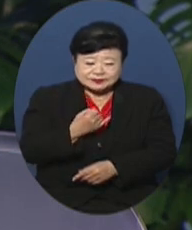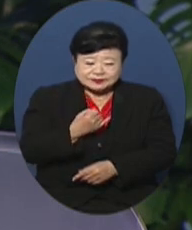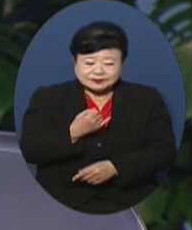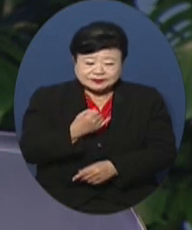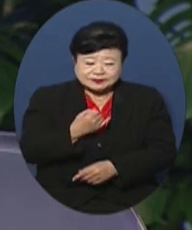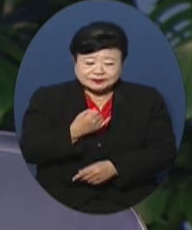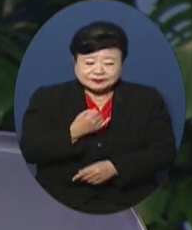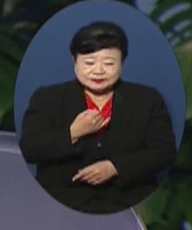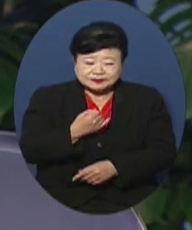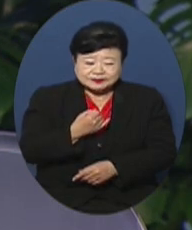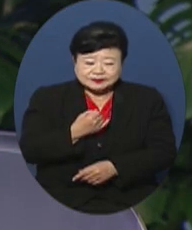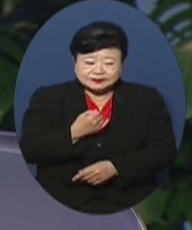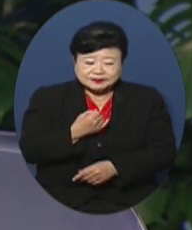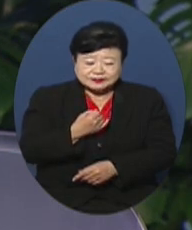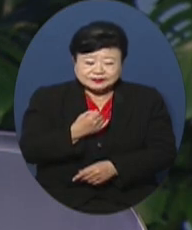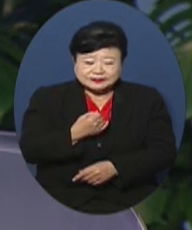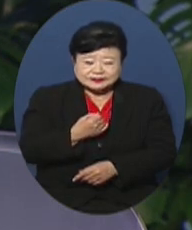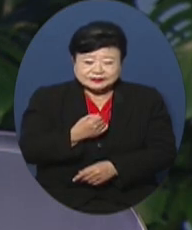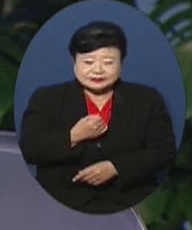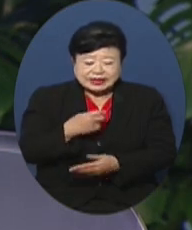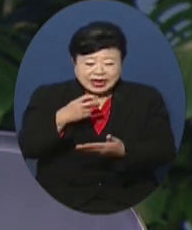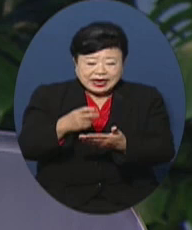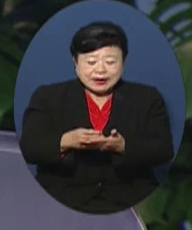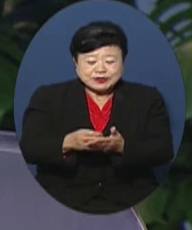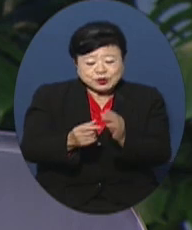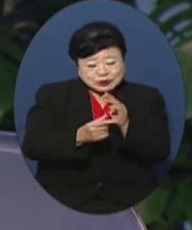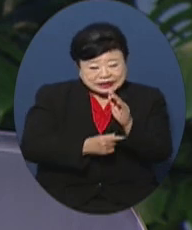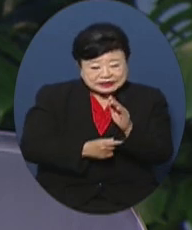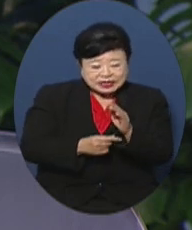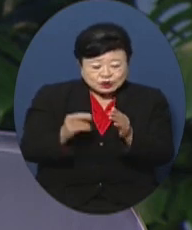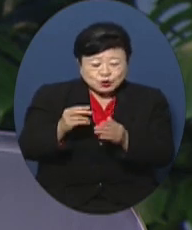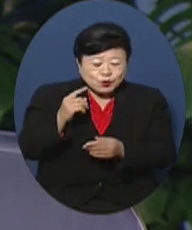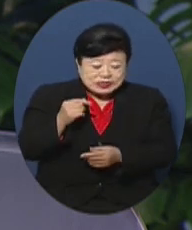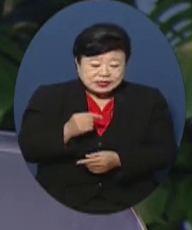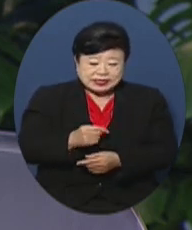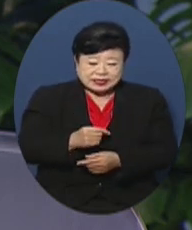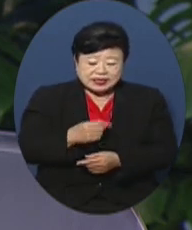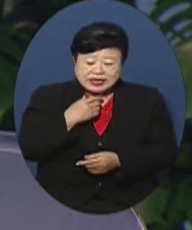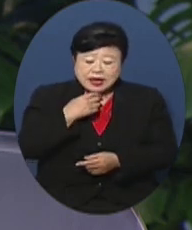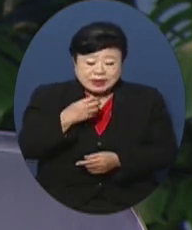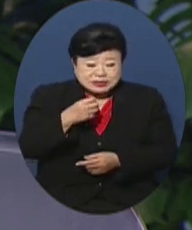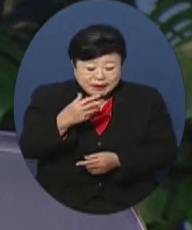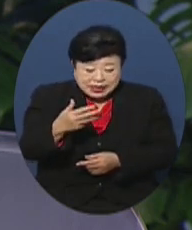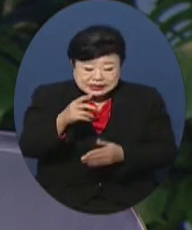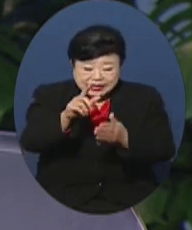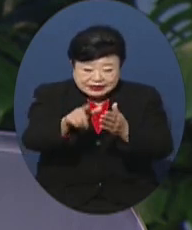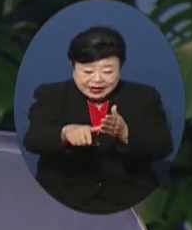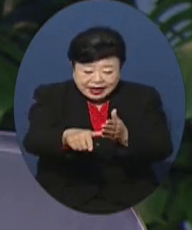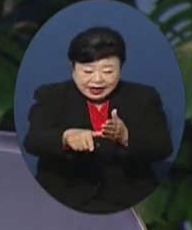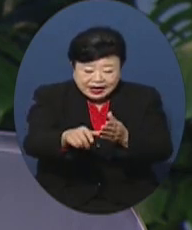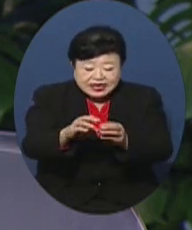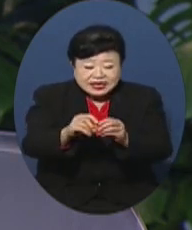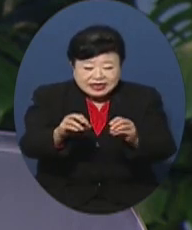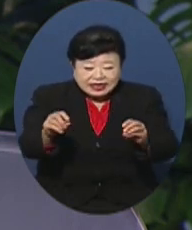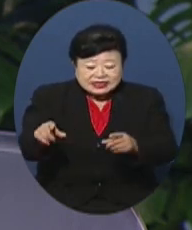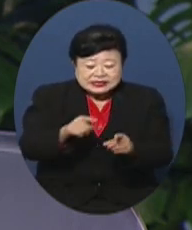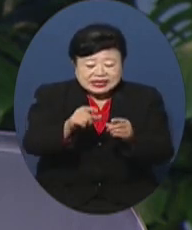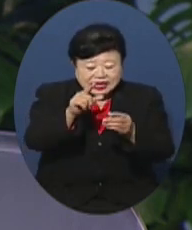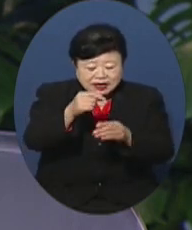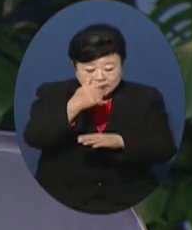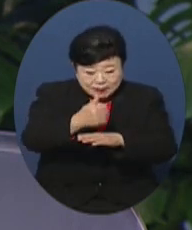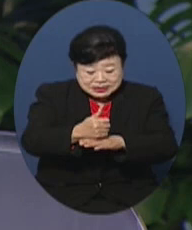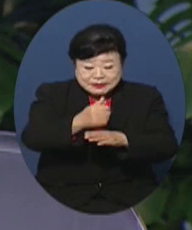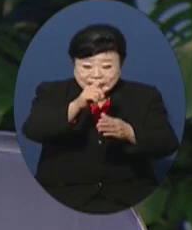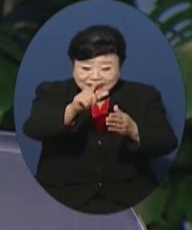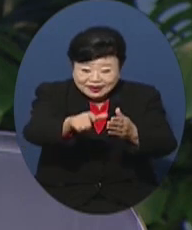감리교의 창시자 존 웨슬리 목사는 88세의 나이에 이 땅에서 삶을